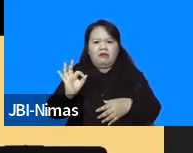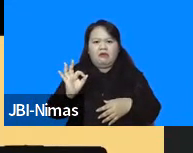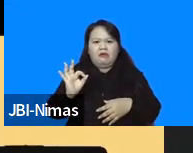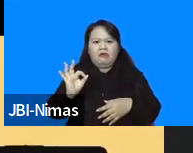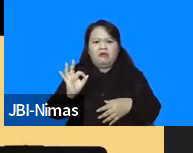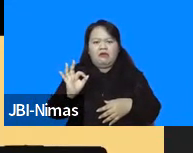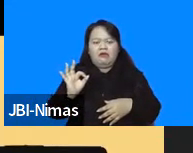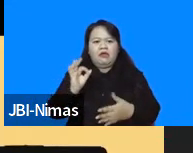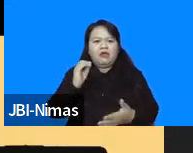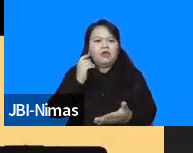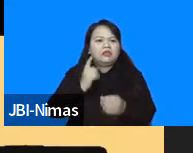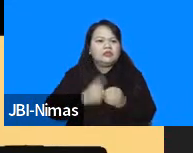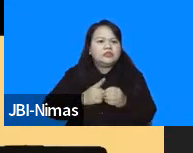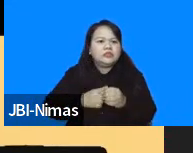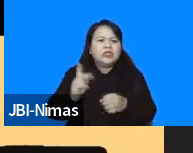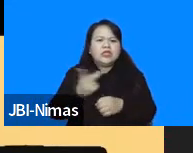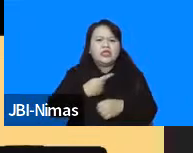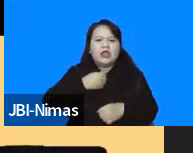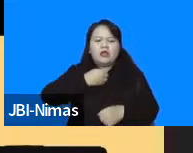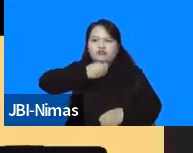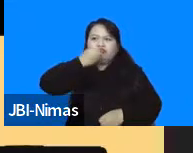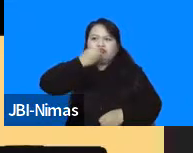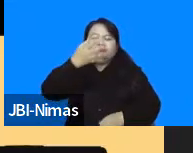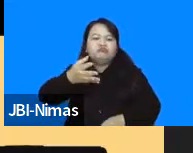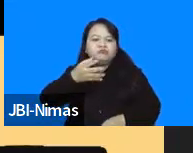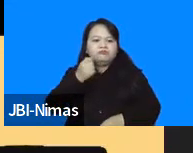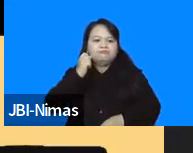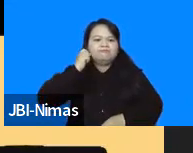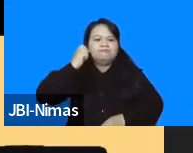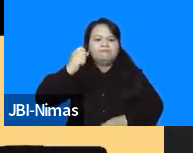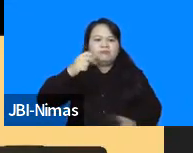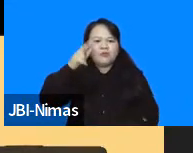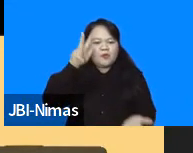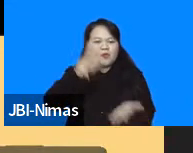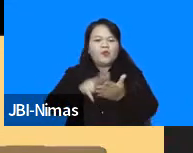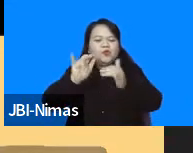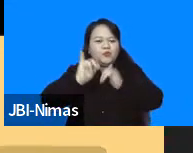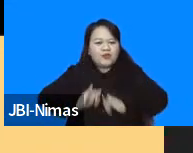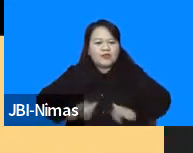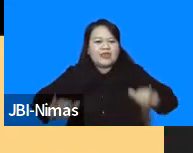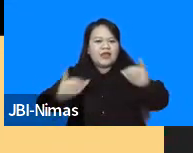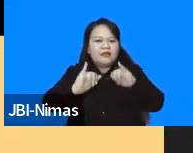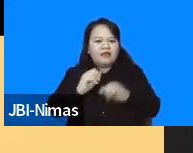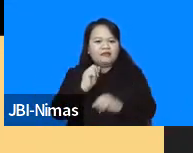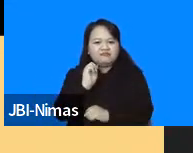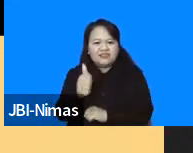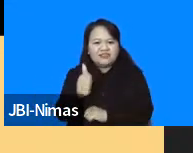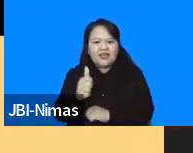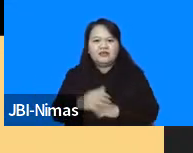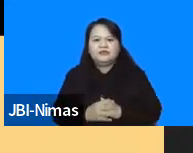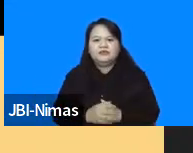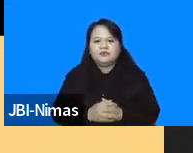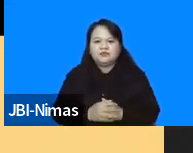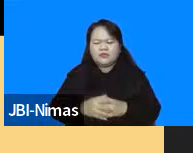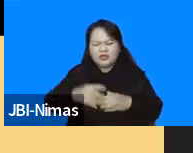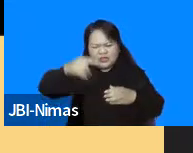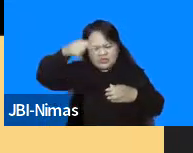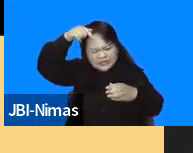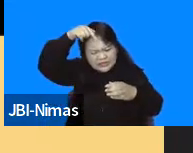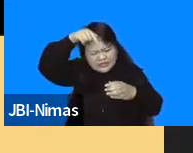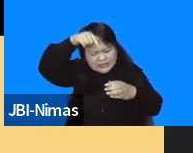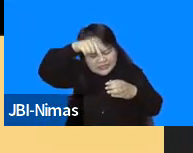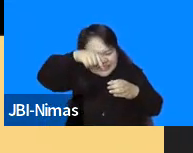Padahal kita bisa berbicara dan memutuskannya bersama. Semakin